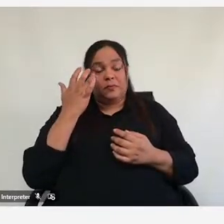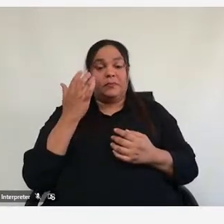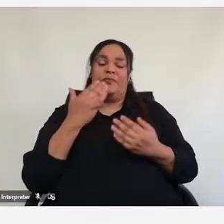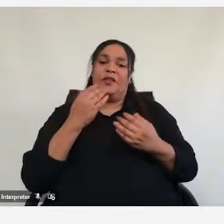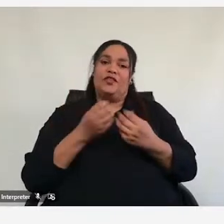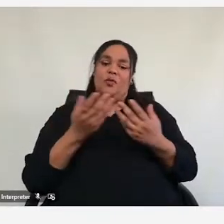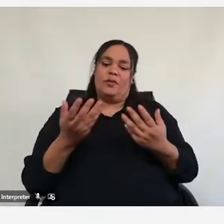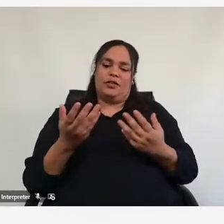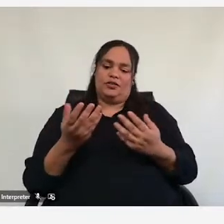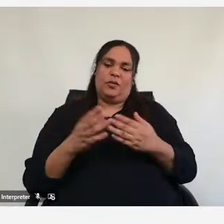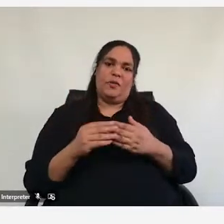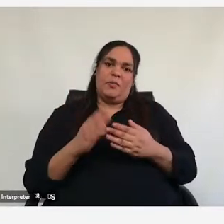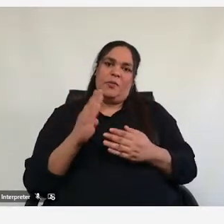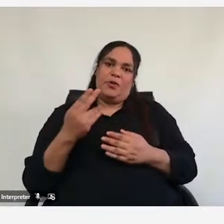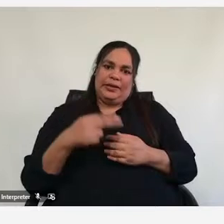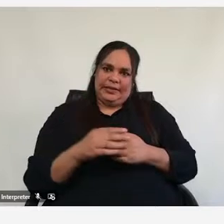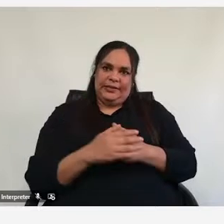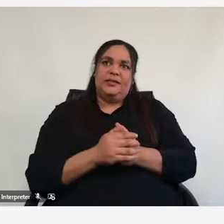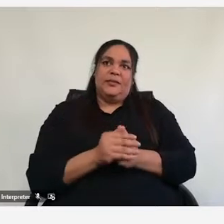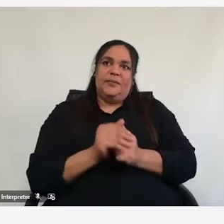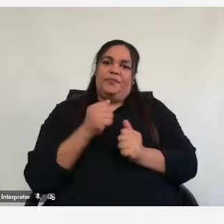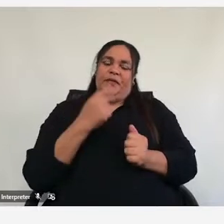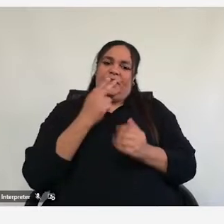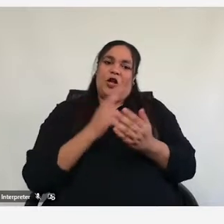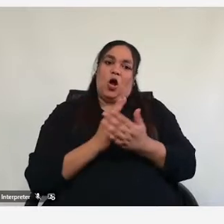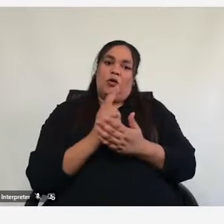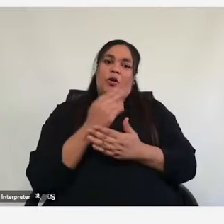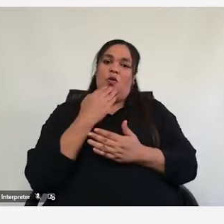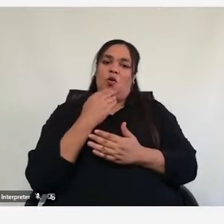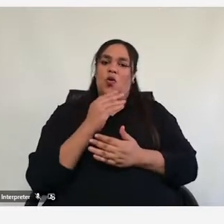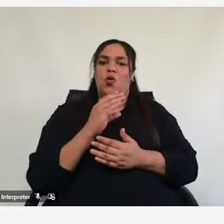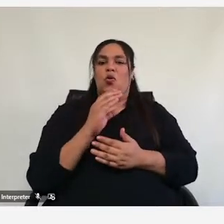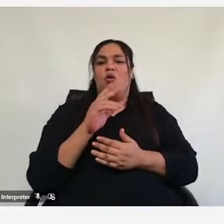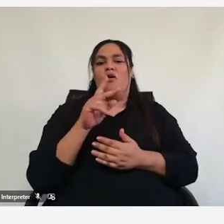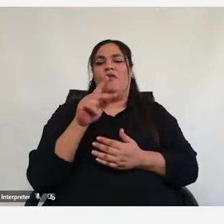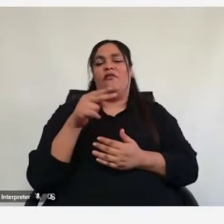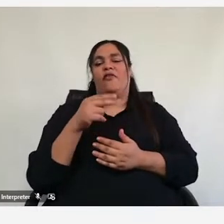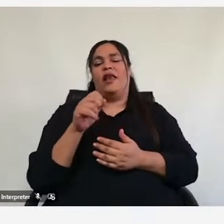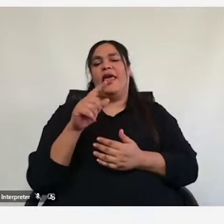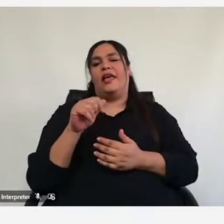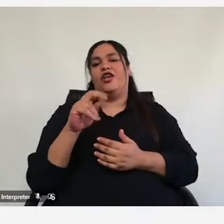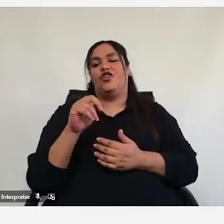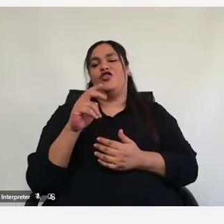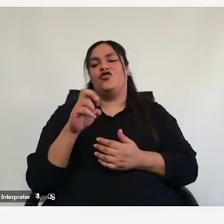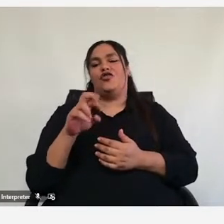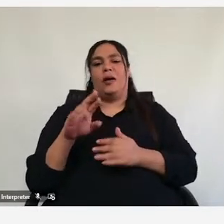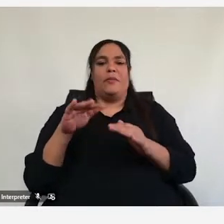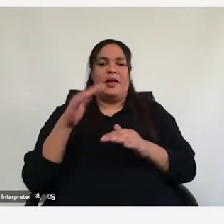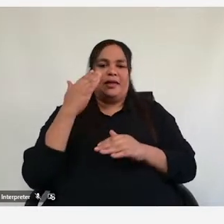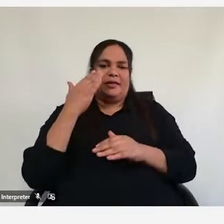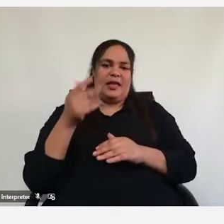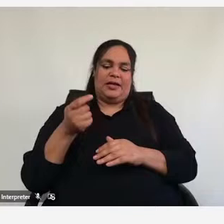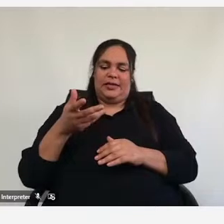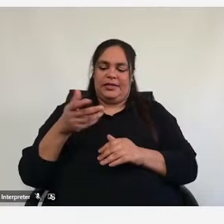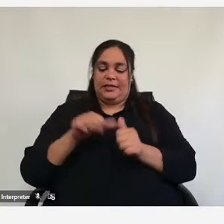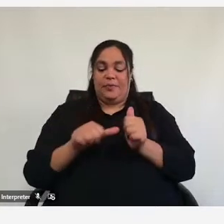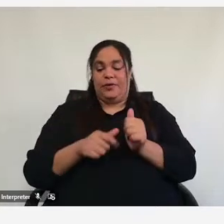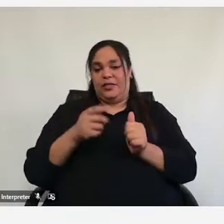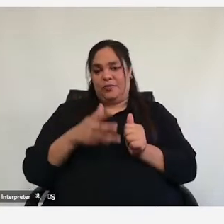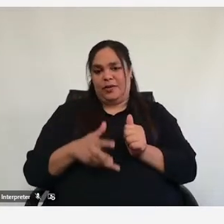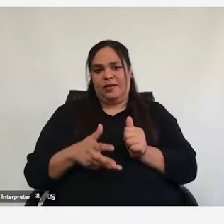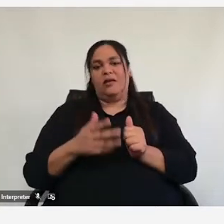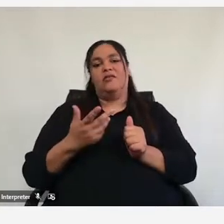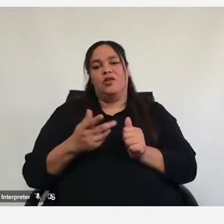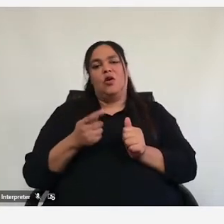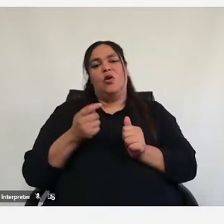much, Member Brinkhuis. I see the Honorable Kaiser Philander. Baie dankie adjunk speaker met